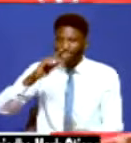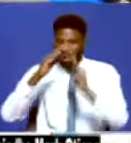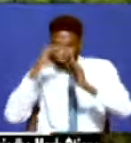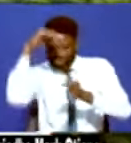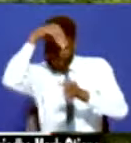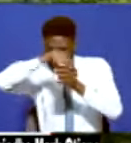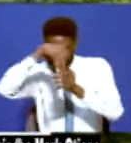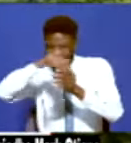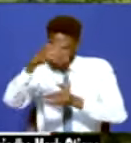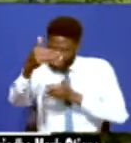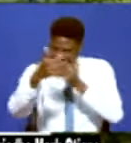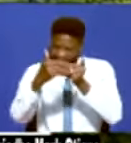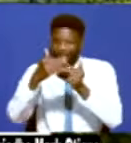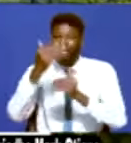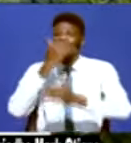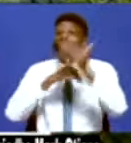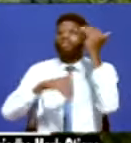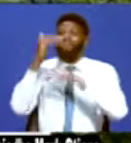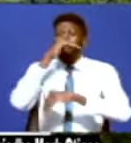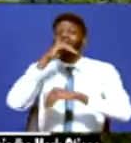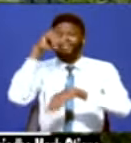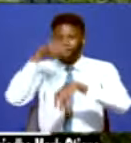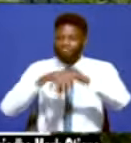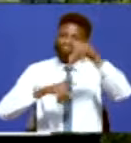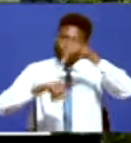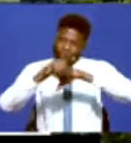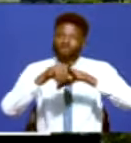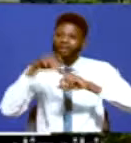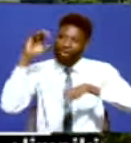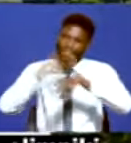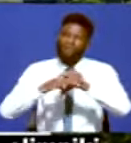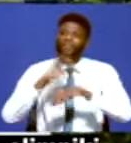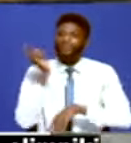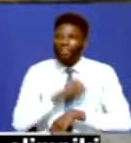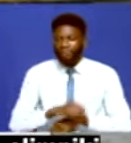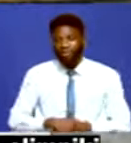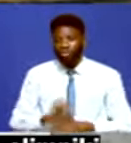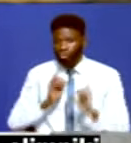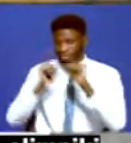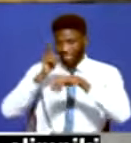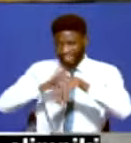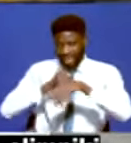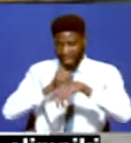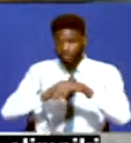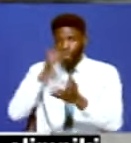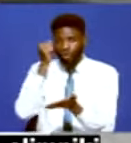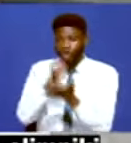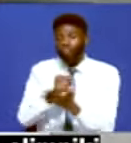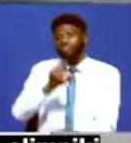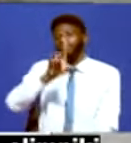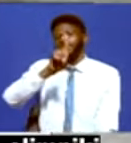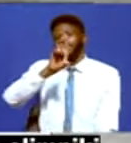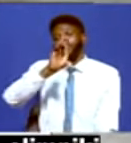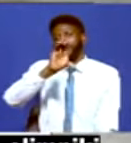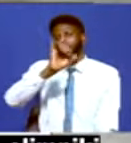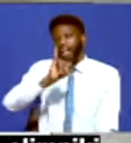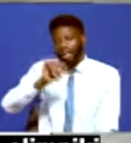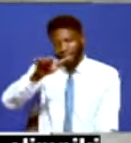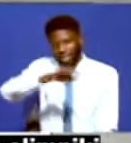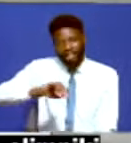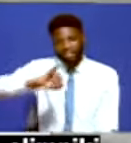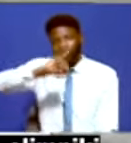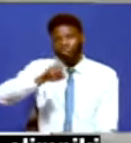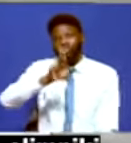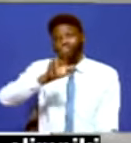kikuu hicho. Akiongea katika ofisi za idara ya upelelezi huko Juja, afisa mkuu wa upelelezi Richard Maura